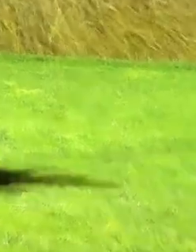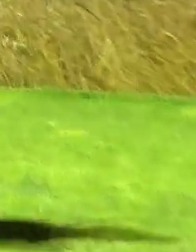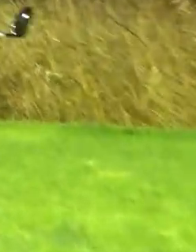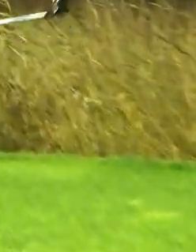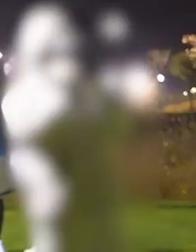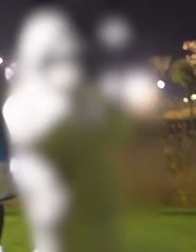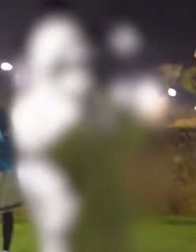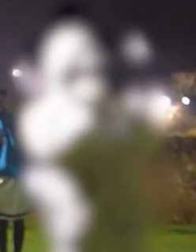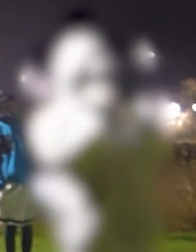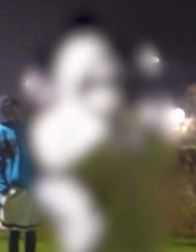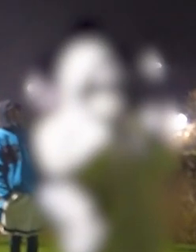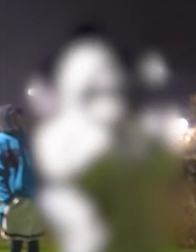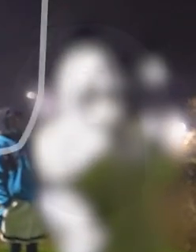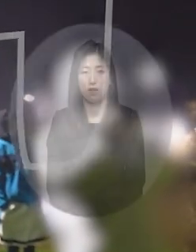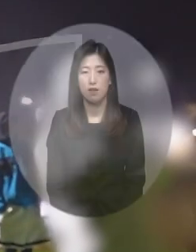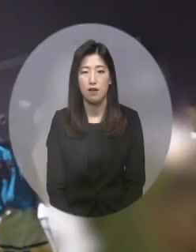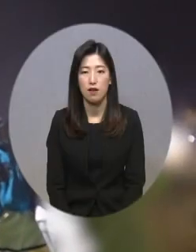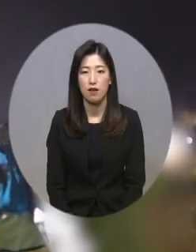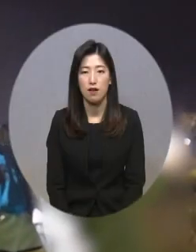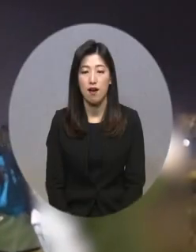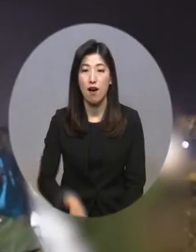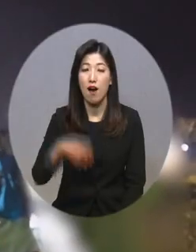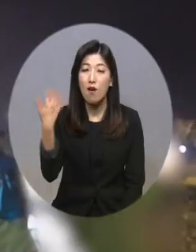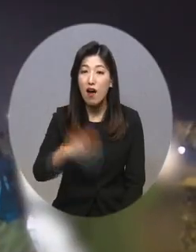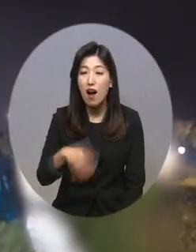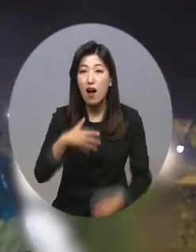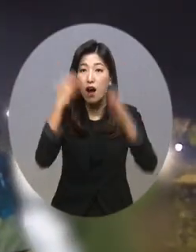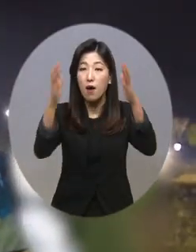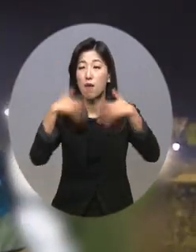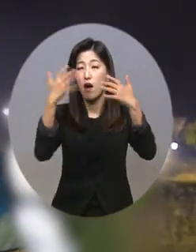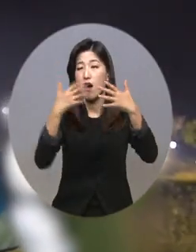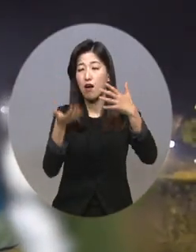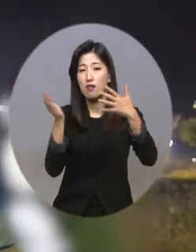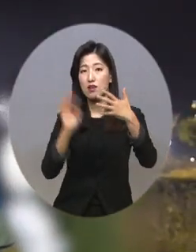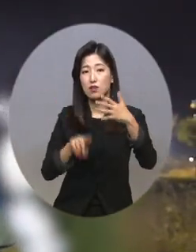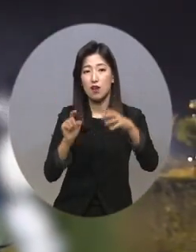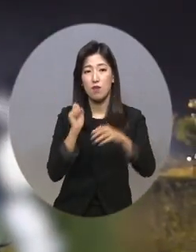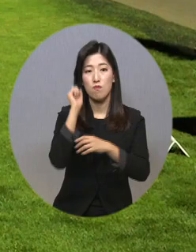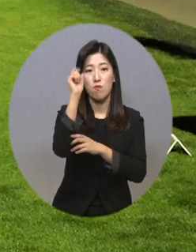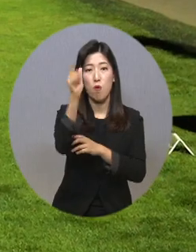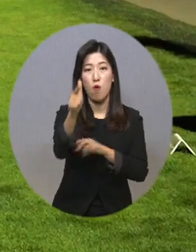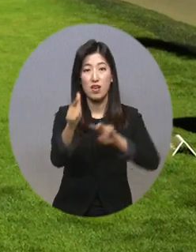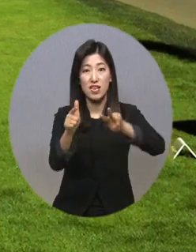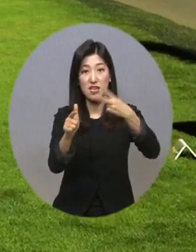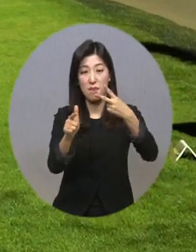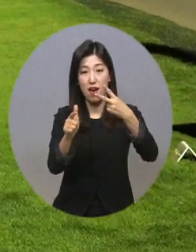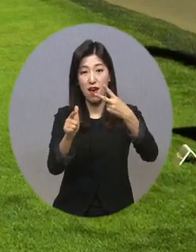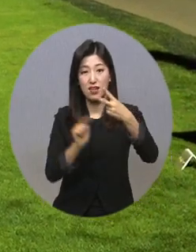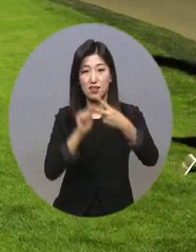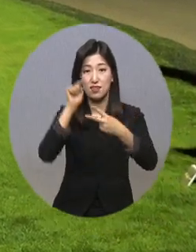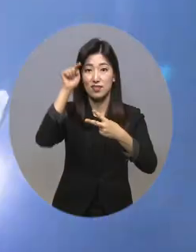5 5 5 5 5 5 5 실행 감깁니다 홈 샷의